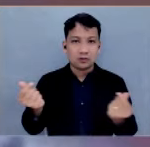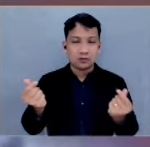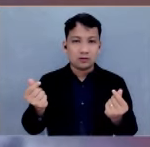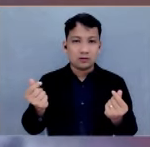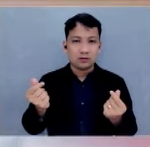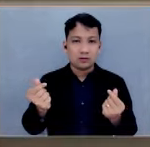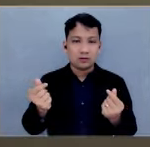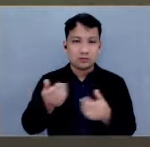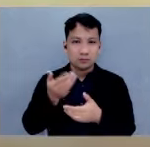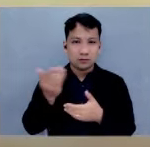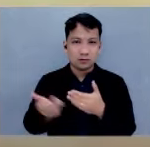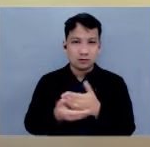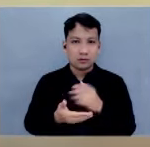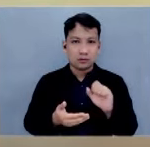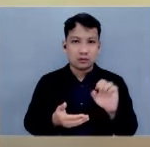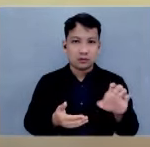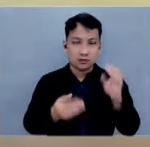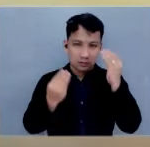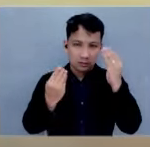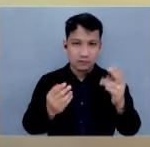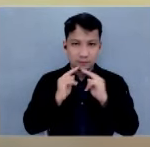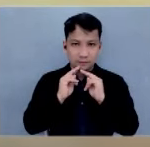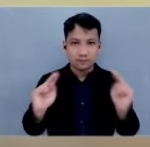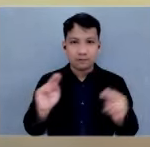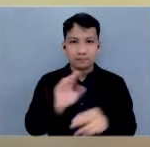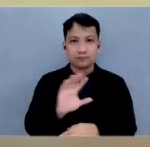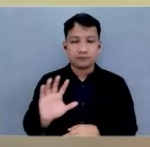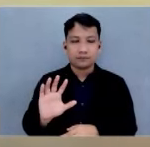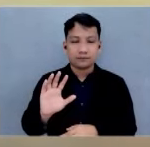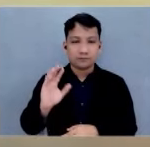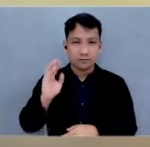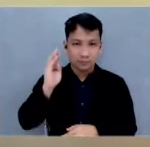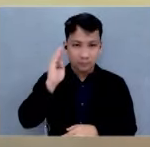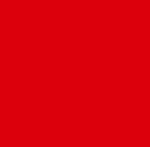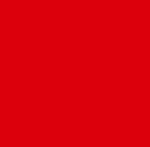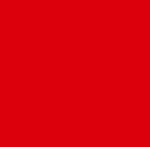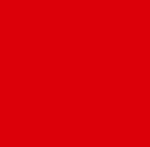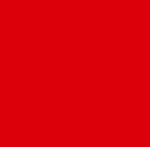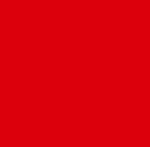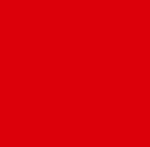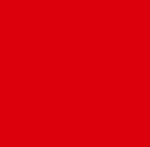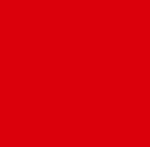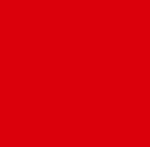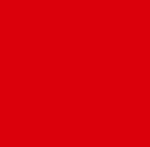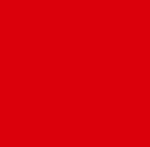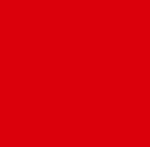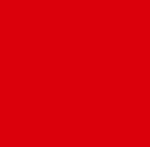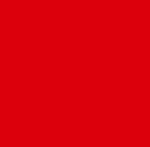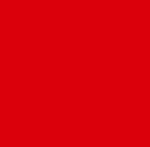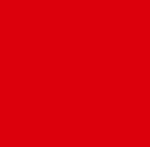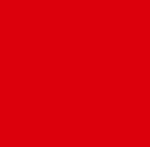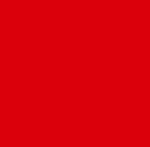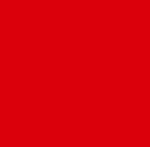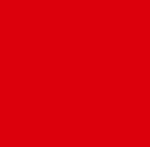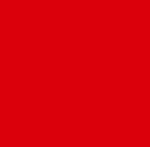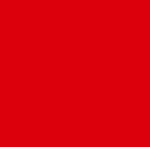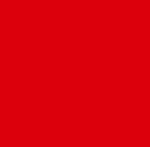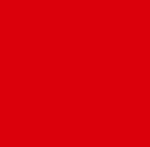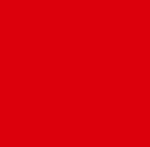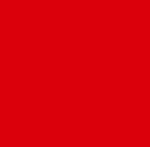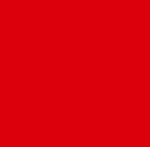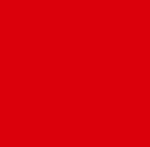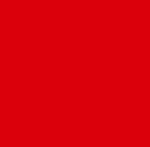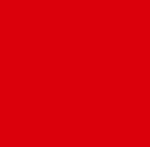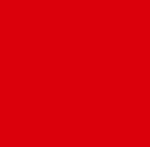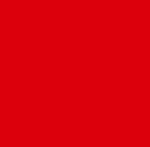ng kaso. Nagbabalita mula sa Frontline, Gerard de la Peña, News 5. Mga kapatid, Jiggy Manikad po, iba na ang may